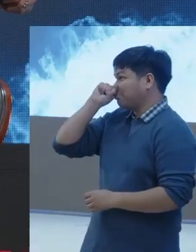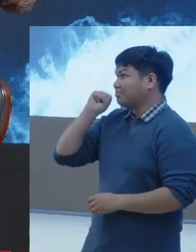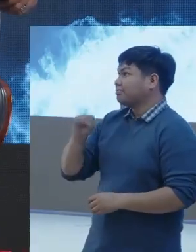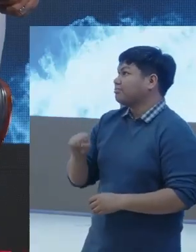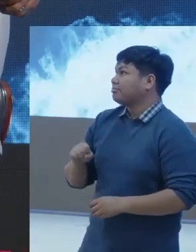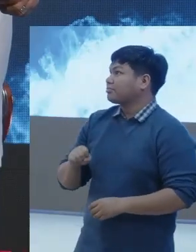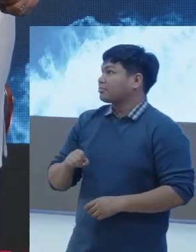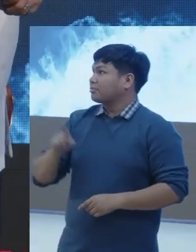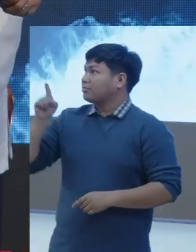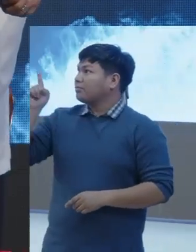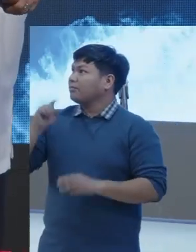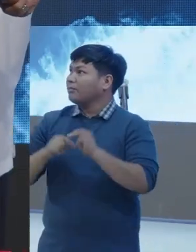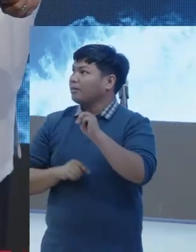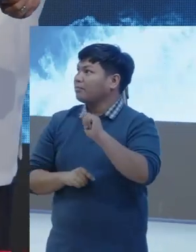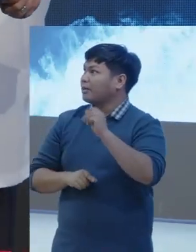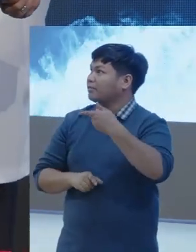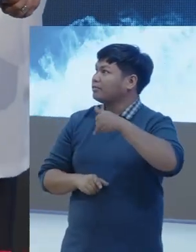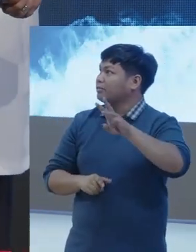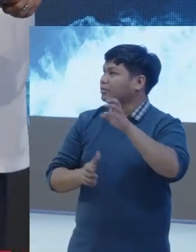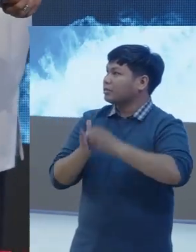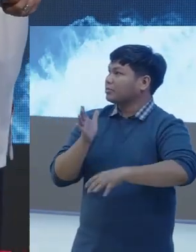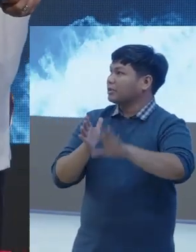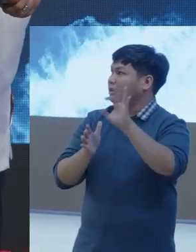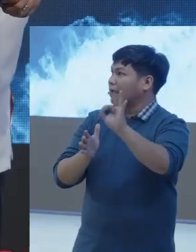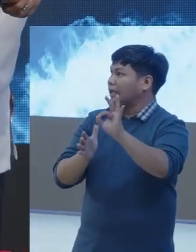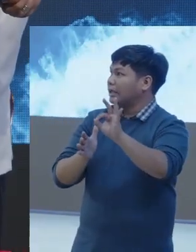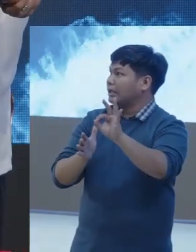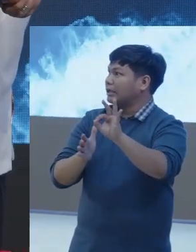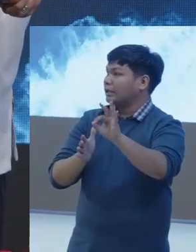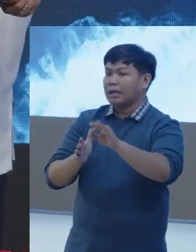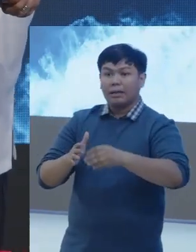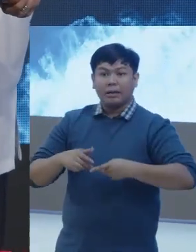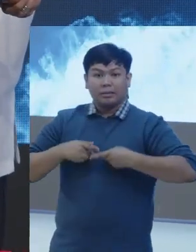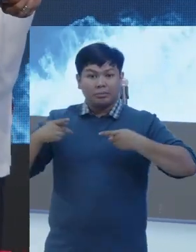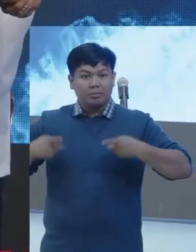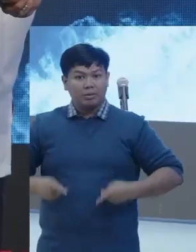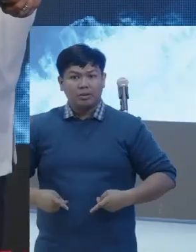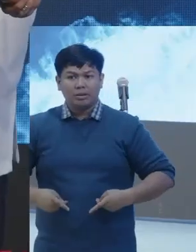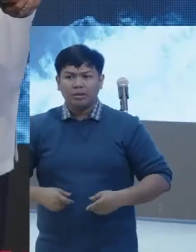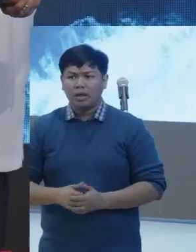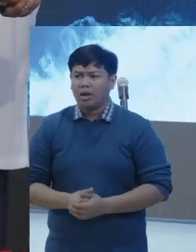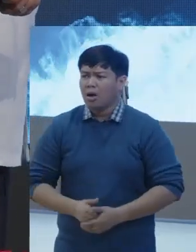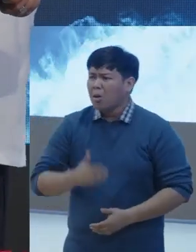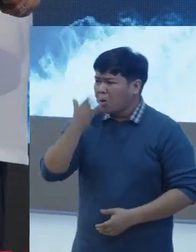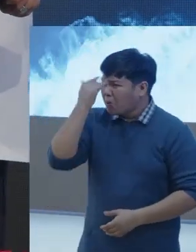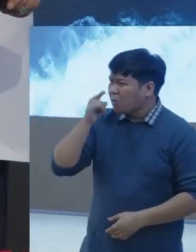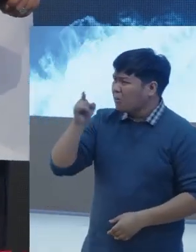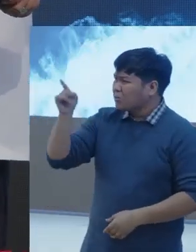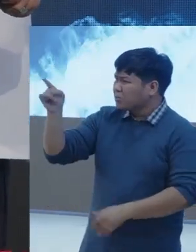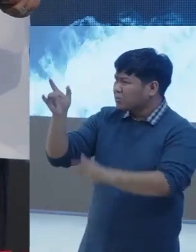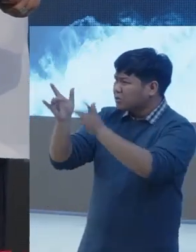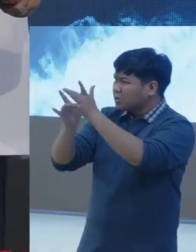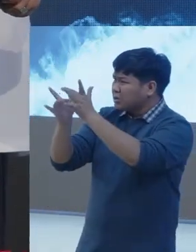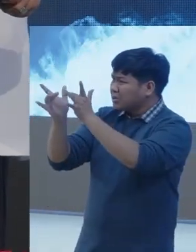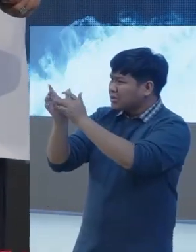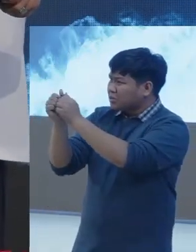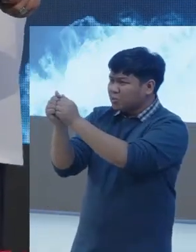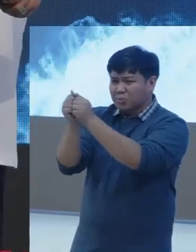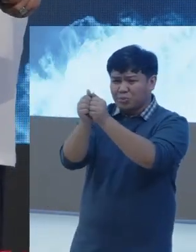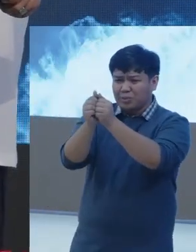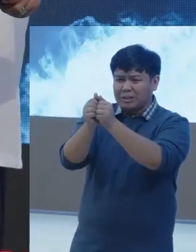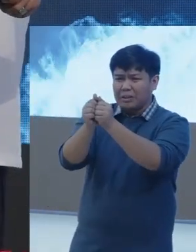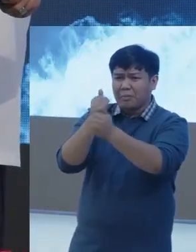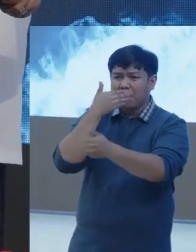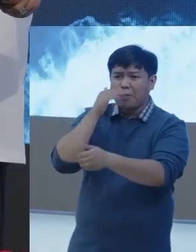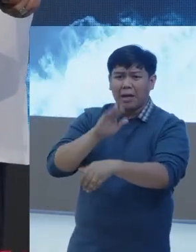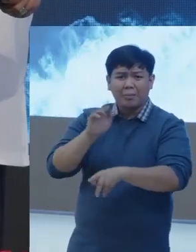mga Pariseo sa kanyang mga disipulo, why does your teacher eat with tax collectors and sinners?